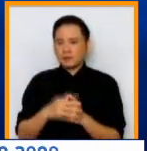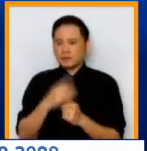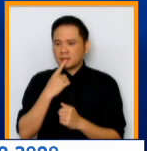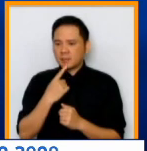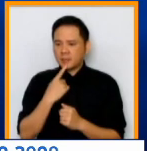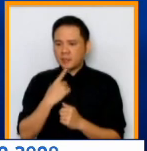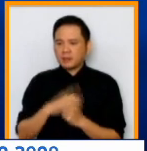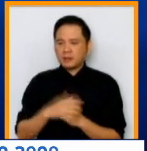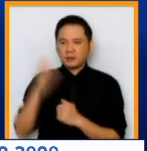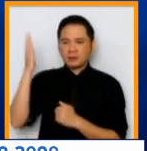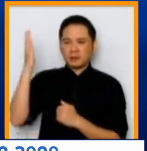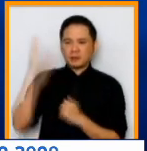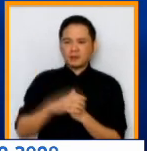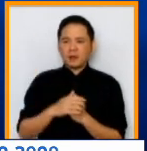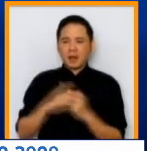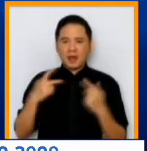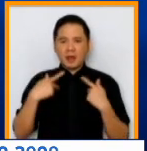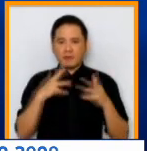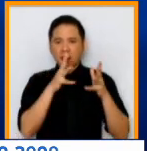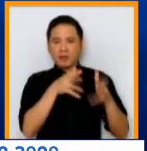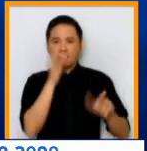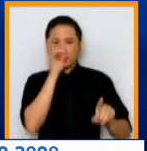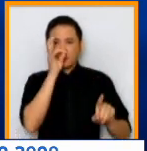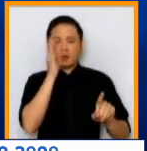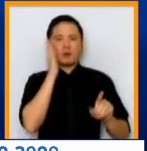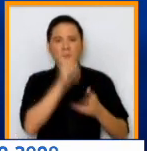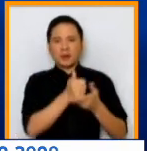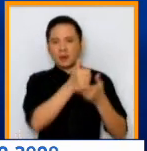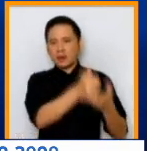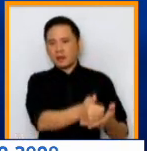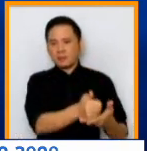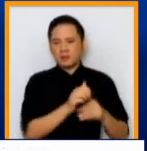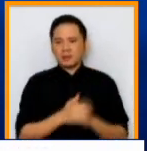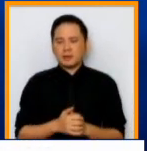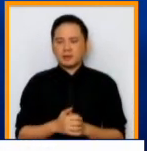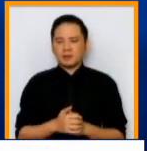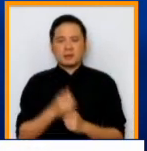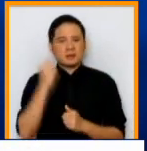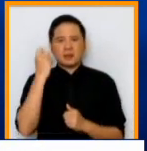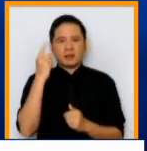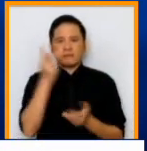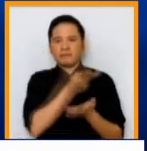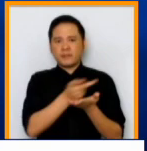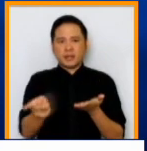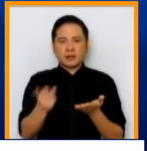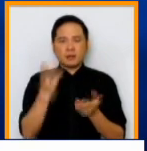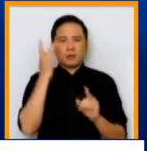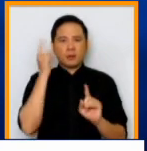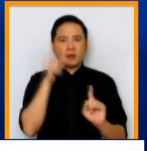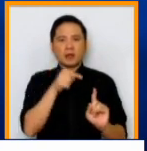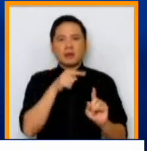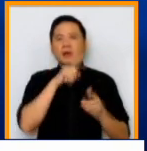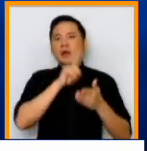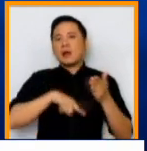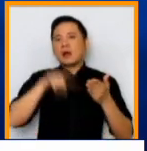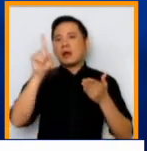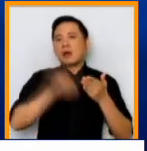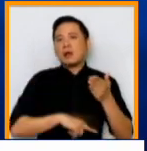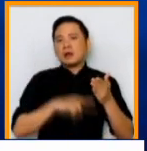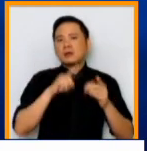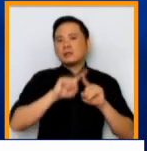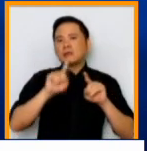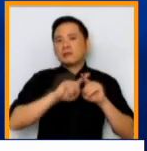mga natitirang Pilipino sa Afghanistan. Pero hindi raw naging matagumpay dahil sa pagkakansela sa lahat ng commercial